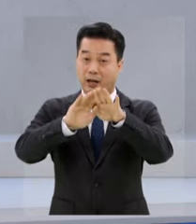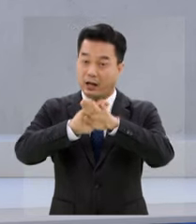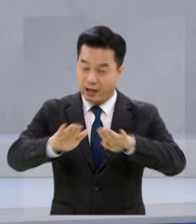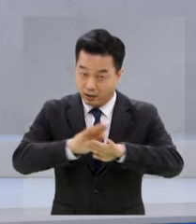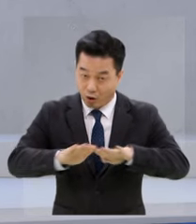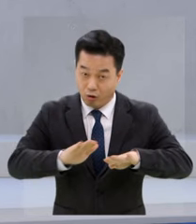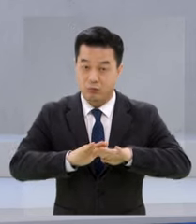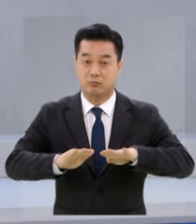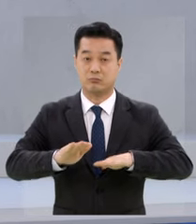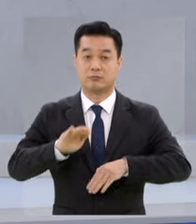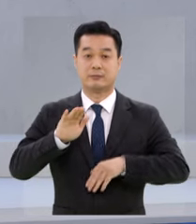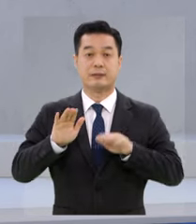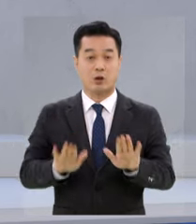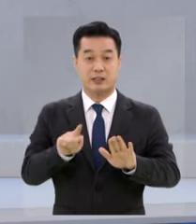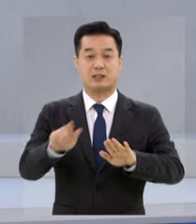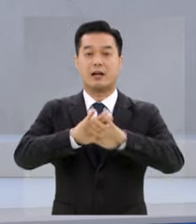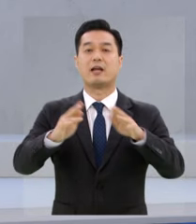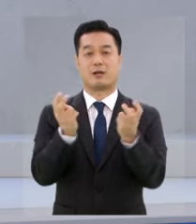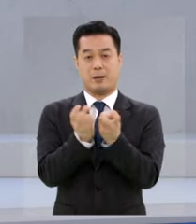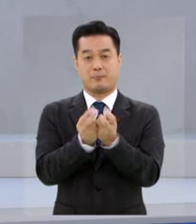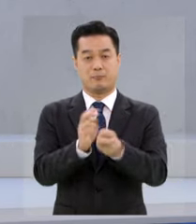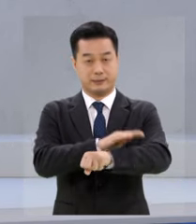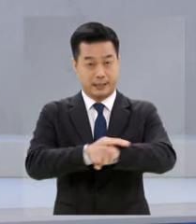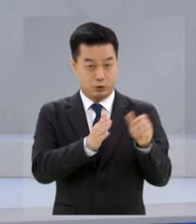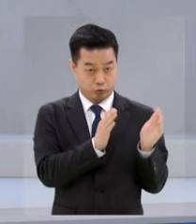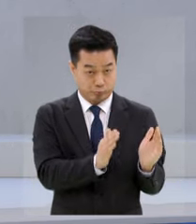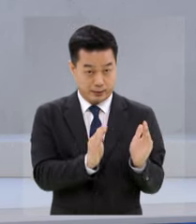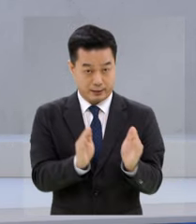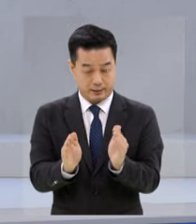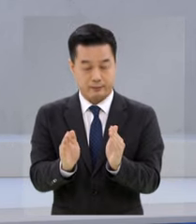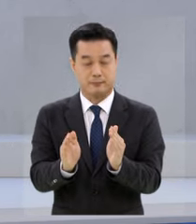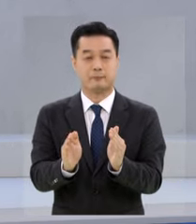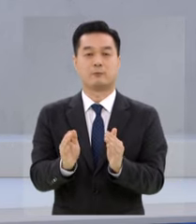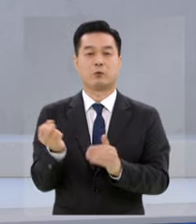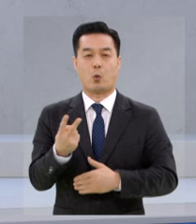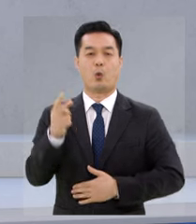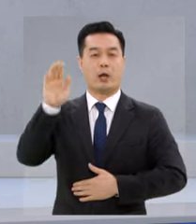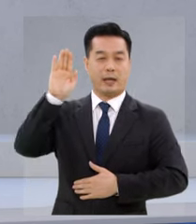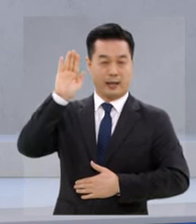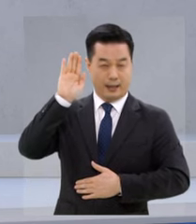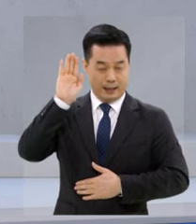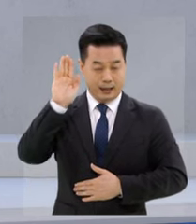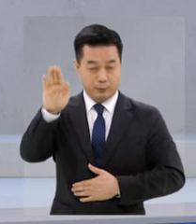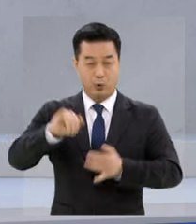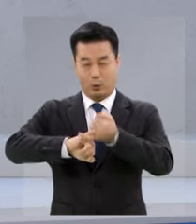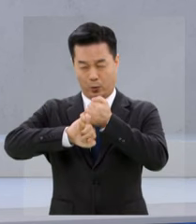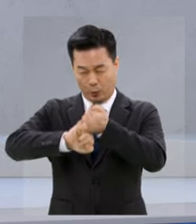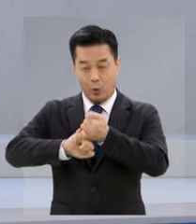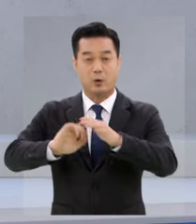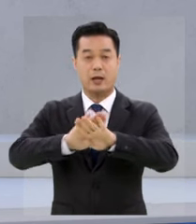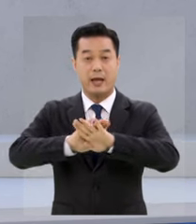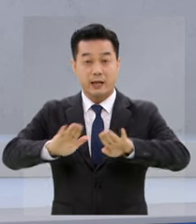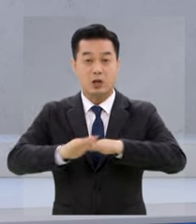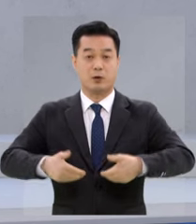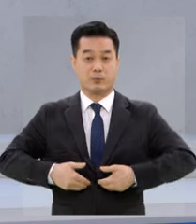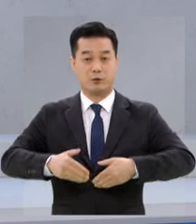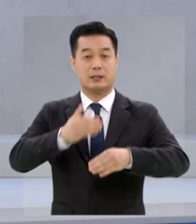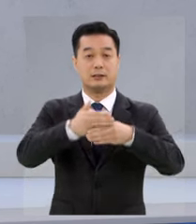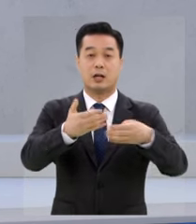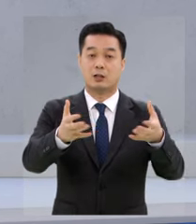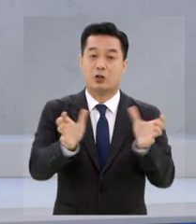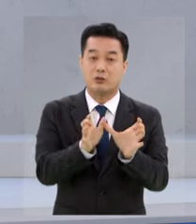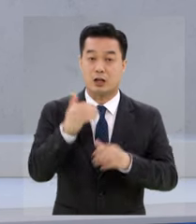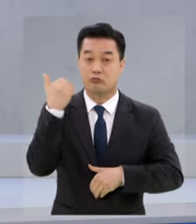왔고 현재 그 해결책을 마련하고 있고 앞으로 반드시 해결할 정당은